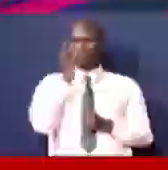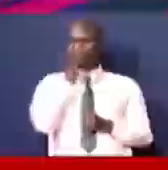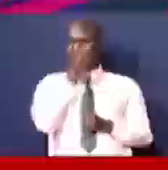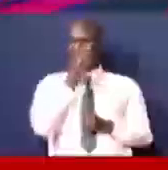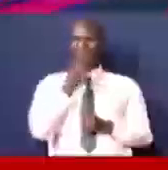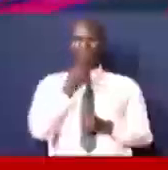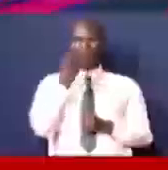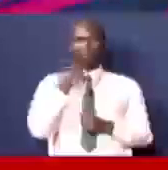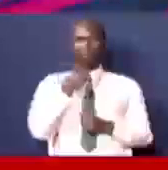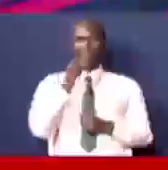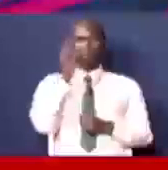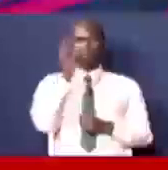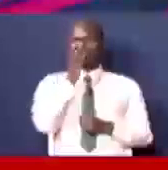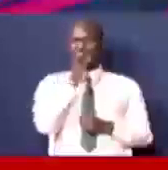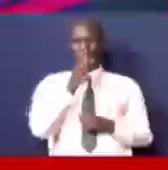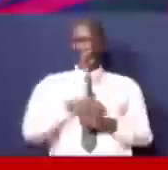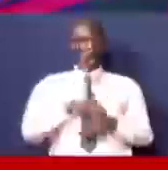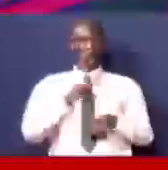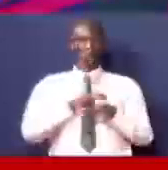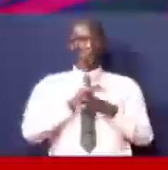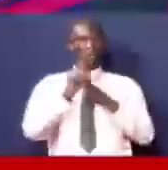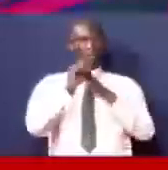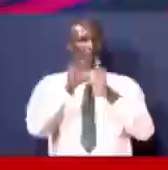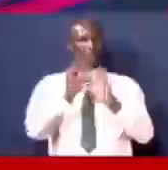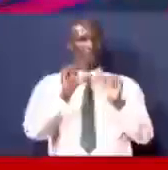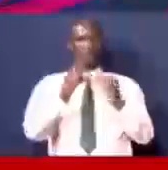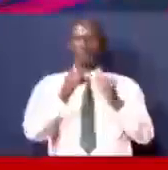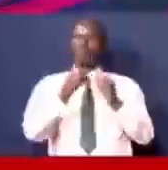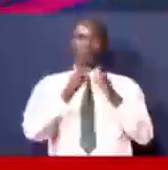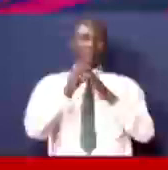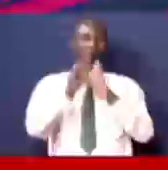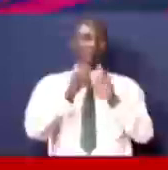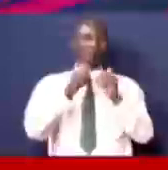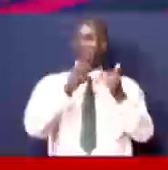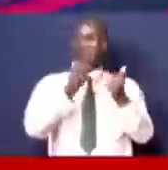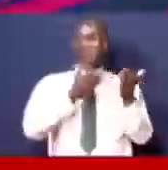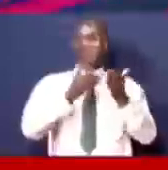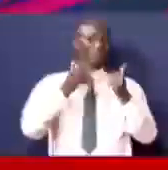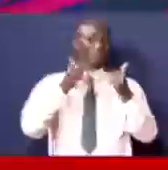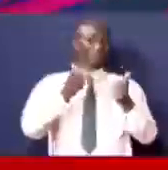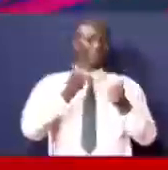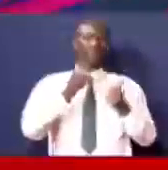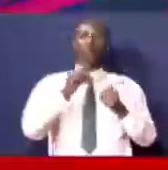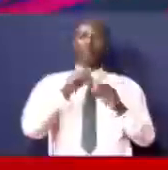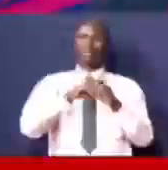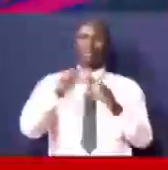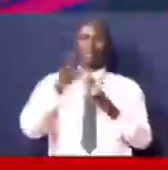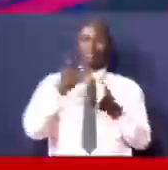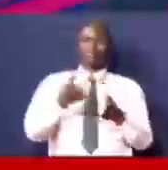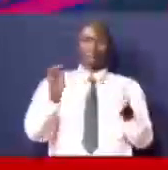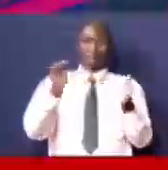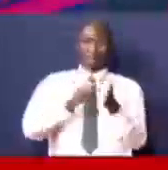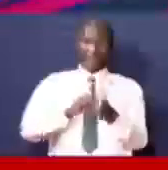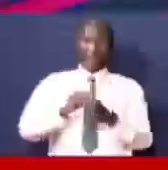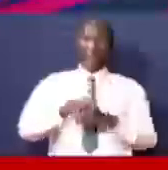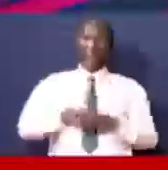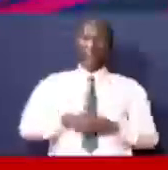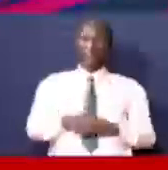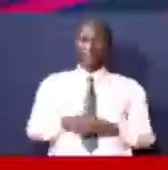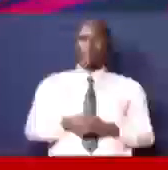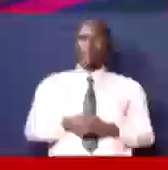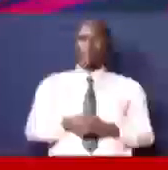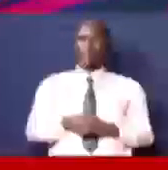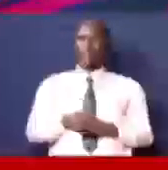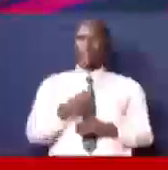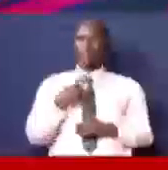wawetakana kibaki ana indongo ya kweke kwa ndini wa utongo iwake na udhokumi wa Kenya vandhi ya Kenya. Oingini wabiki ya kwethe wa